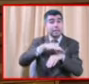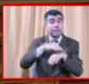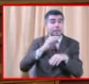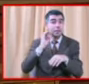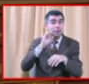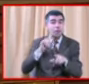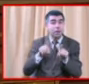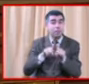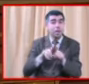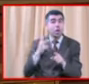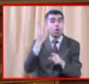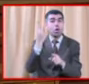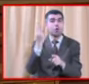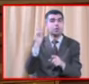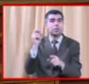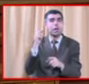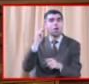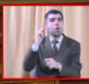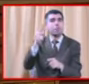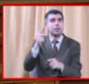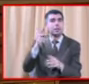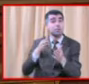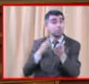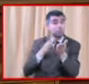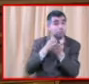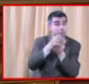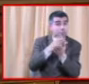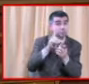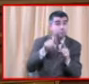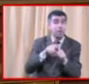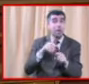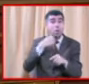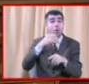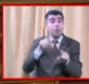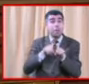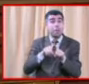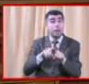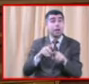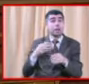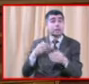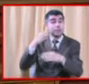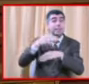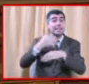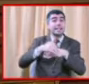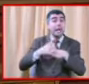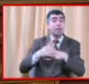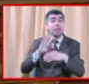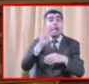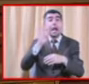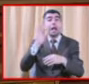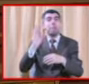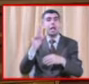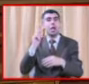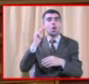المرح، خصو تقريبا 21 كيلومتر، ومن المركز ولاد المرح باش يتنقل للمستشفى الإقليمي لسطات خصو أكثر من 40